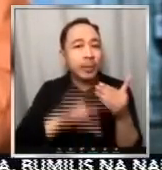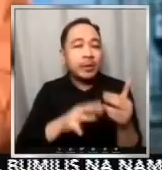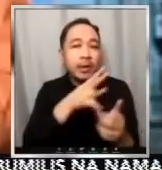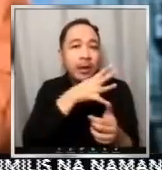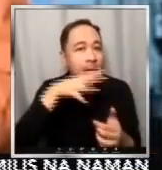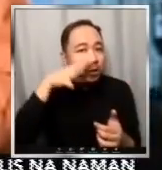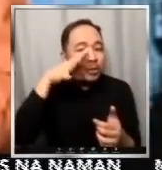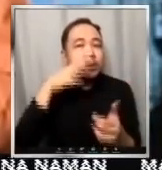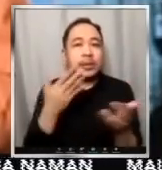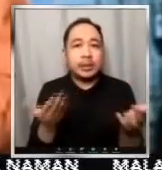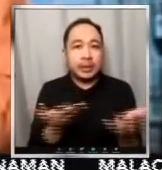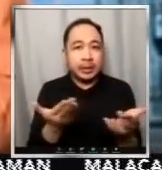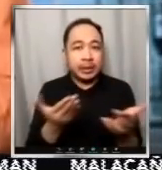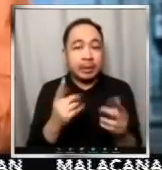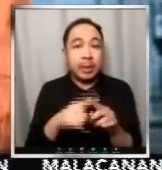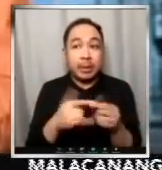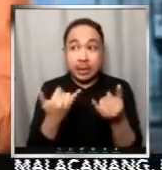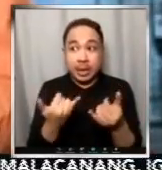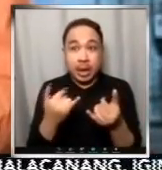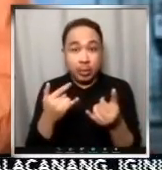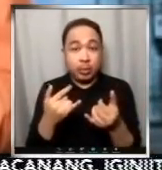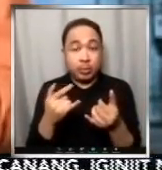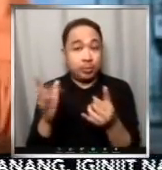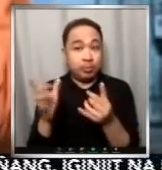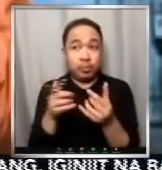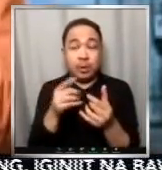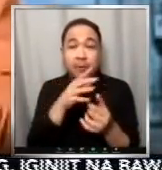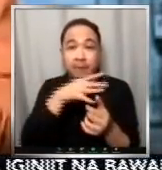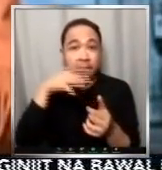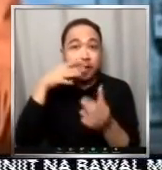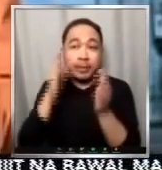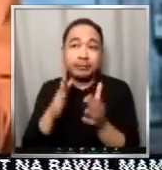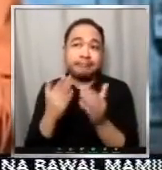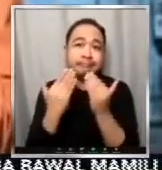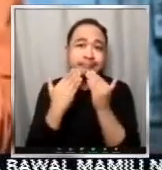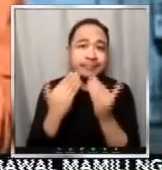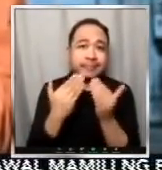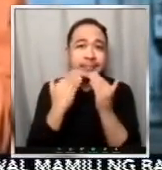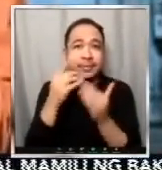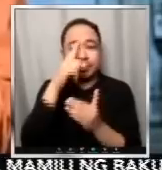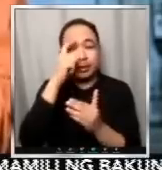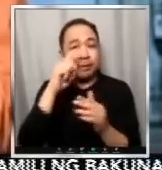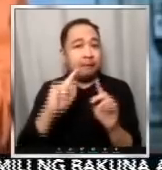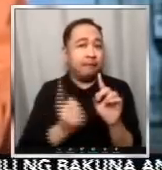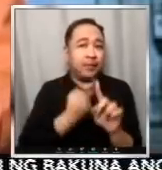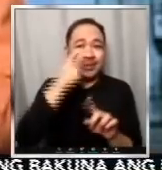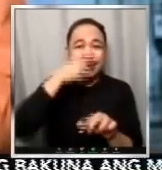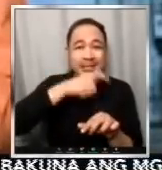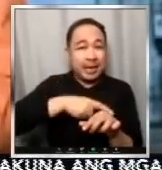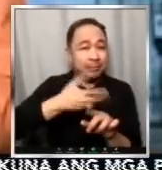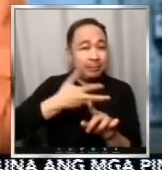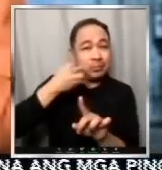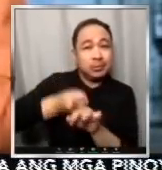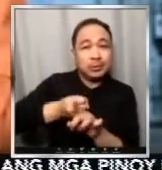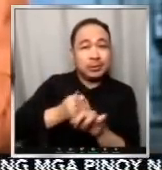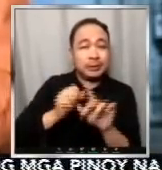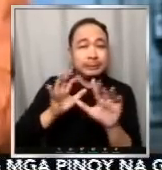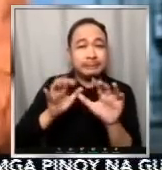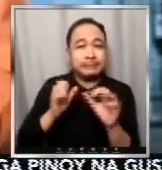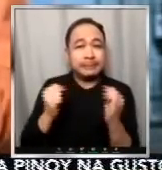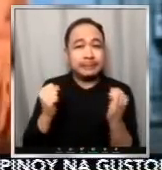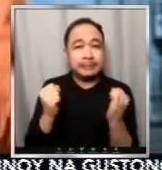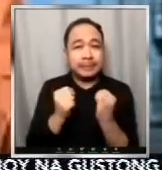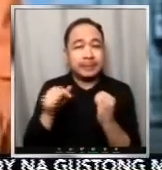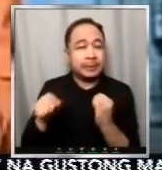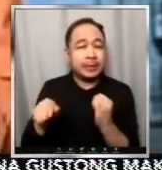Ang ipinagpapasalamat na lang sa ngayon ng mga magsasaka, yung unang pagtama ng andap sa kanilang lugar